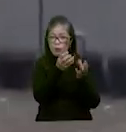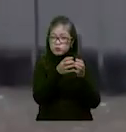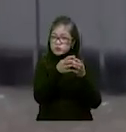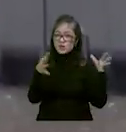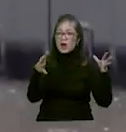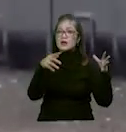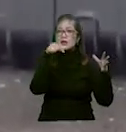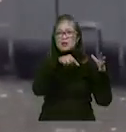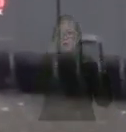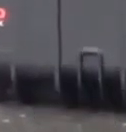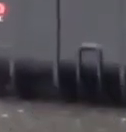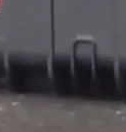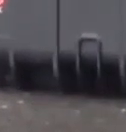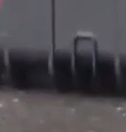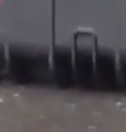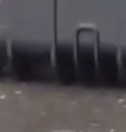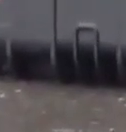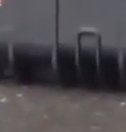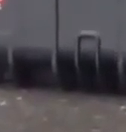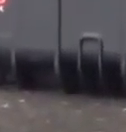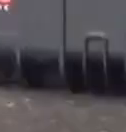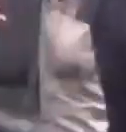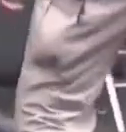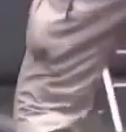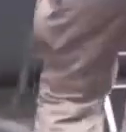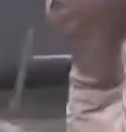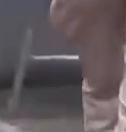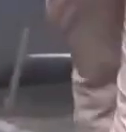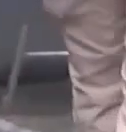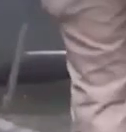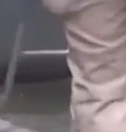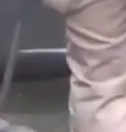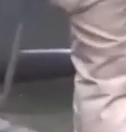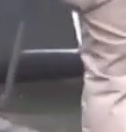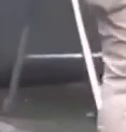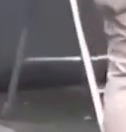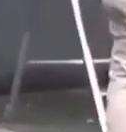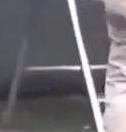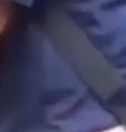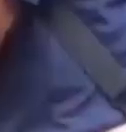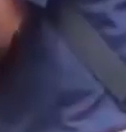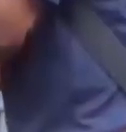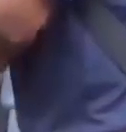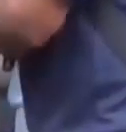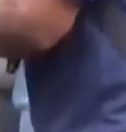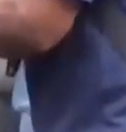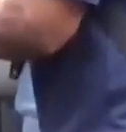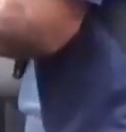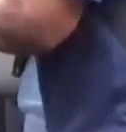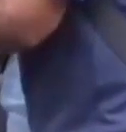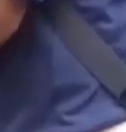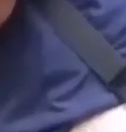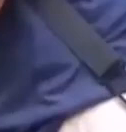kejadian, diketahui ledakan berasal dari bom rakitan yang dimasukkan ke dalam panci. Dari dua bom yang dibawa pelaku, hanya